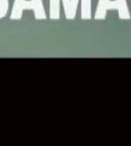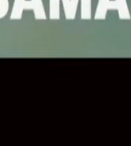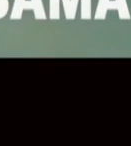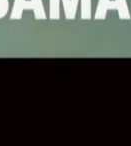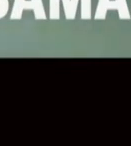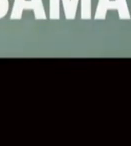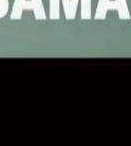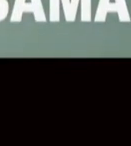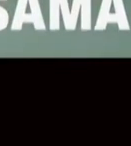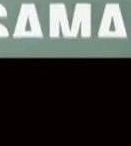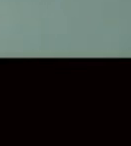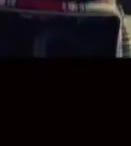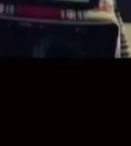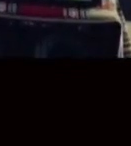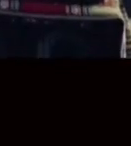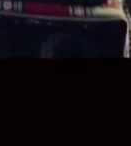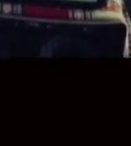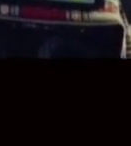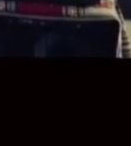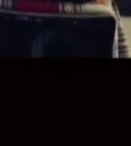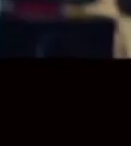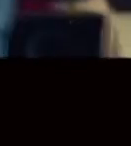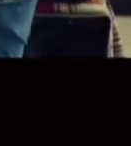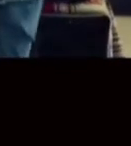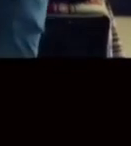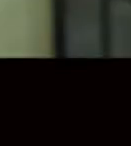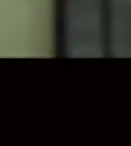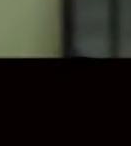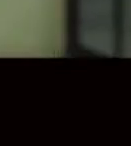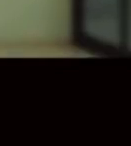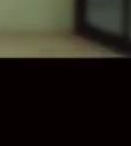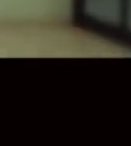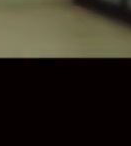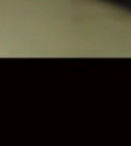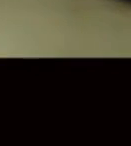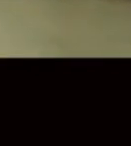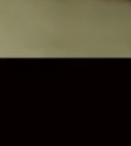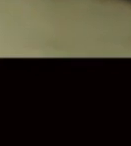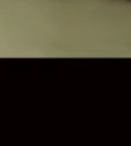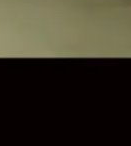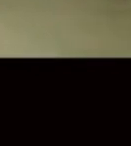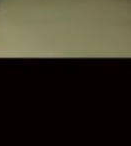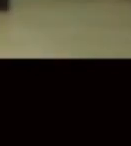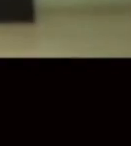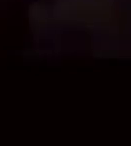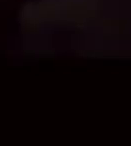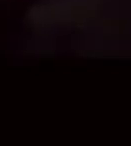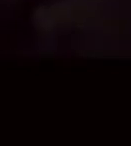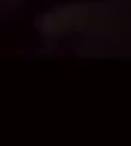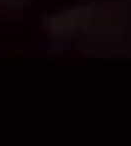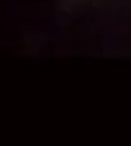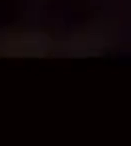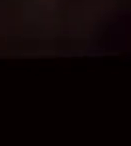melangkah bersama, saling menjaga. Taklukkan, taklukkan, taklukkan problema.